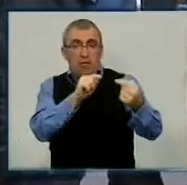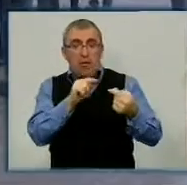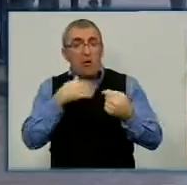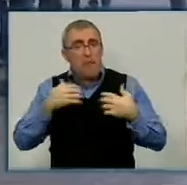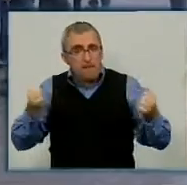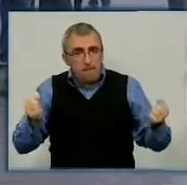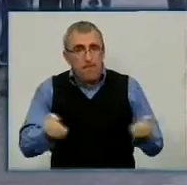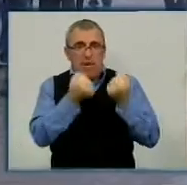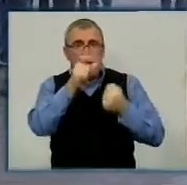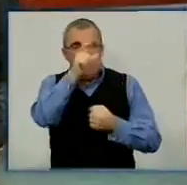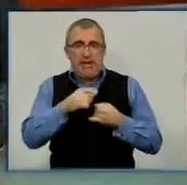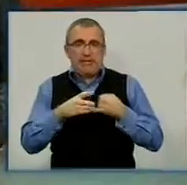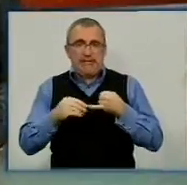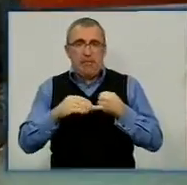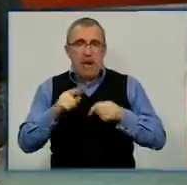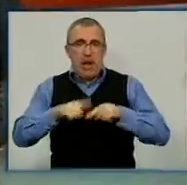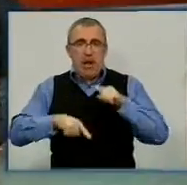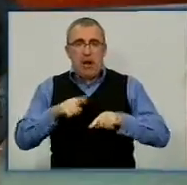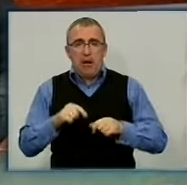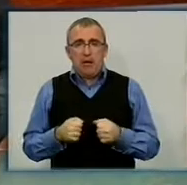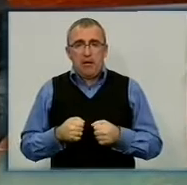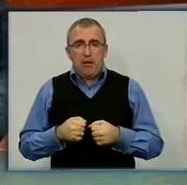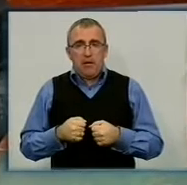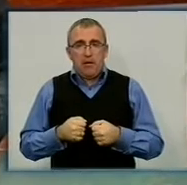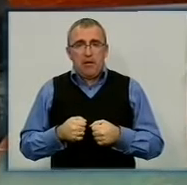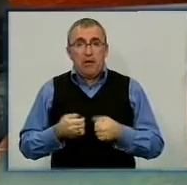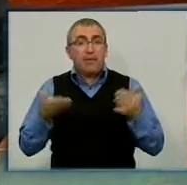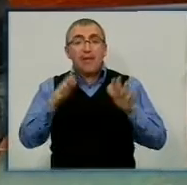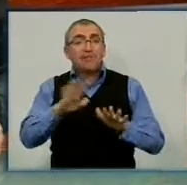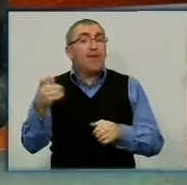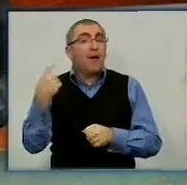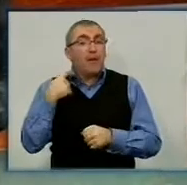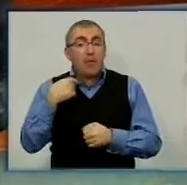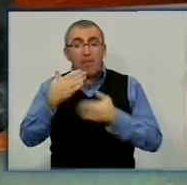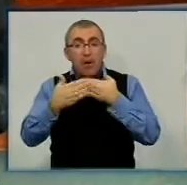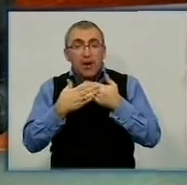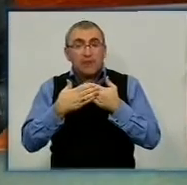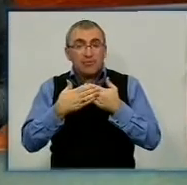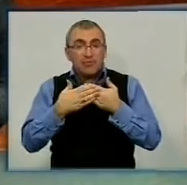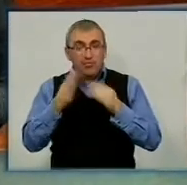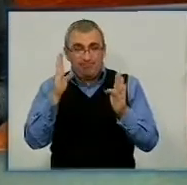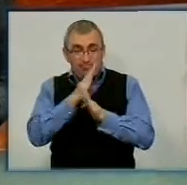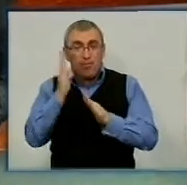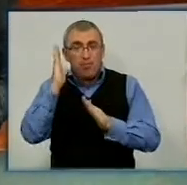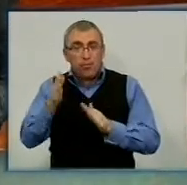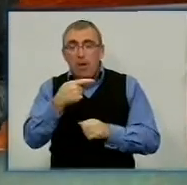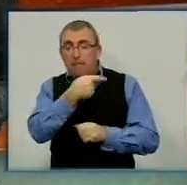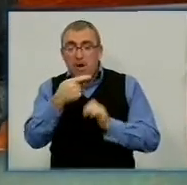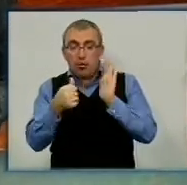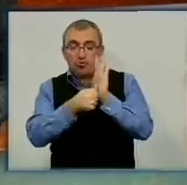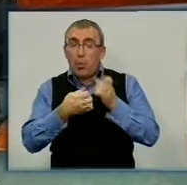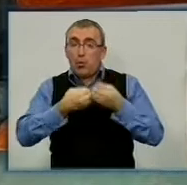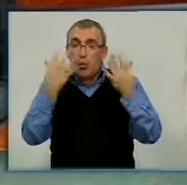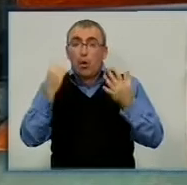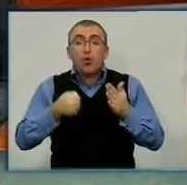підтримувати земляка не залишають кіровоградщину найближчого тижня Синоптики прогнозують від міну6 вдень